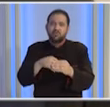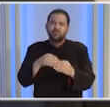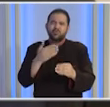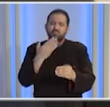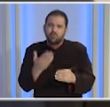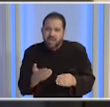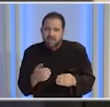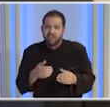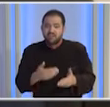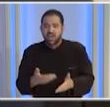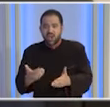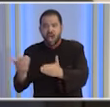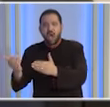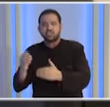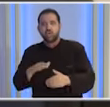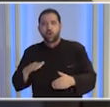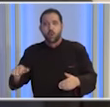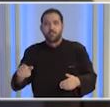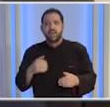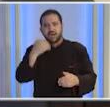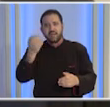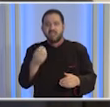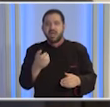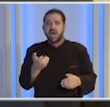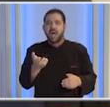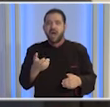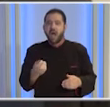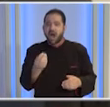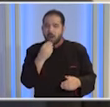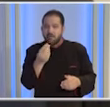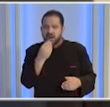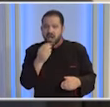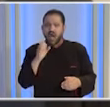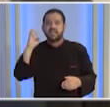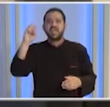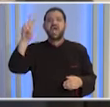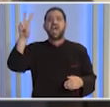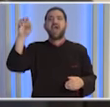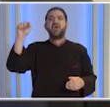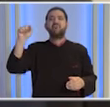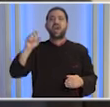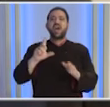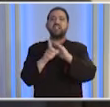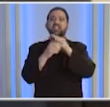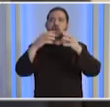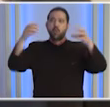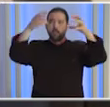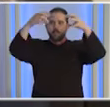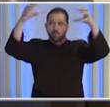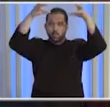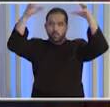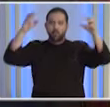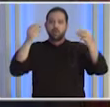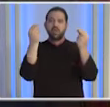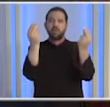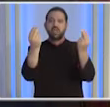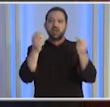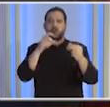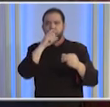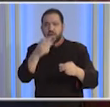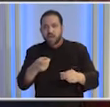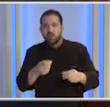pomul cunoștinței bine și a rău, din pomul binelui de acolo, din fructele pomului din rai de acolo,